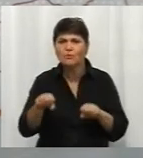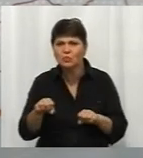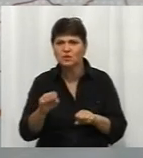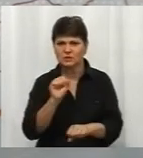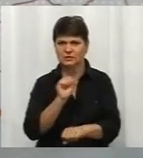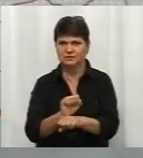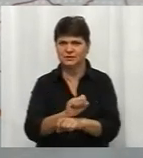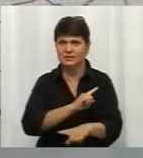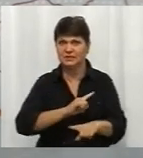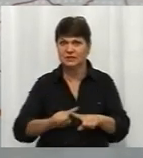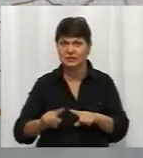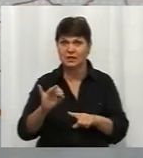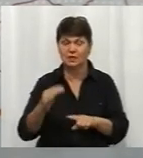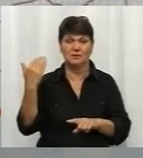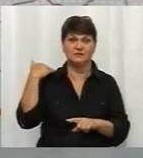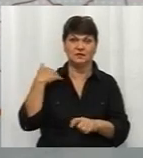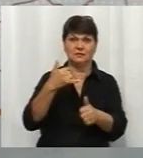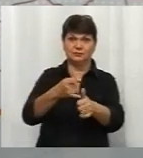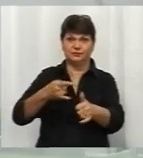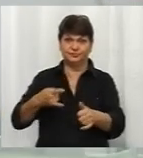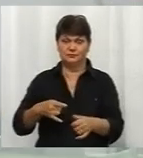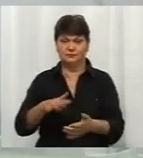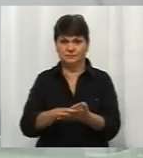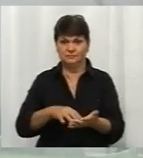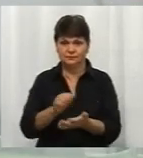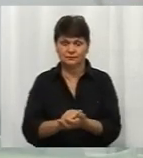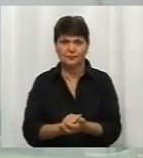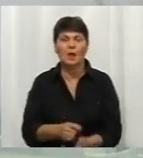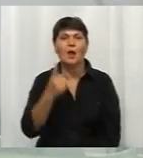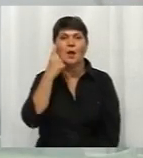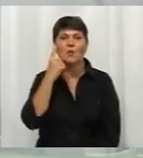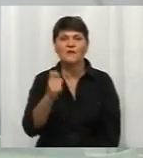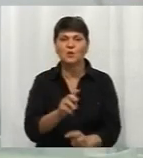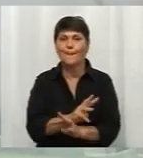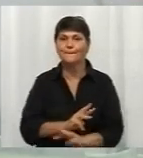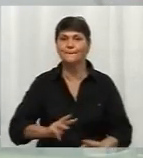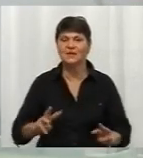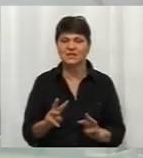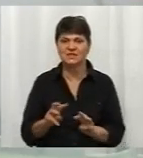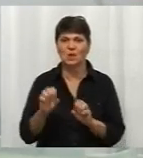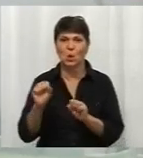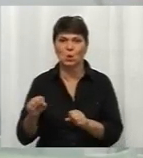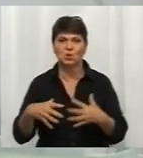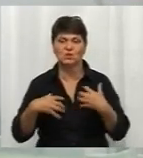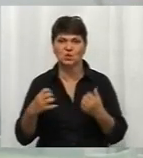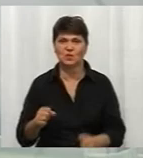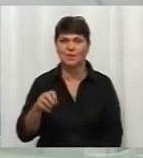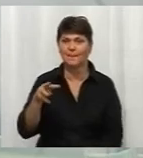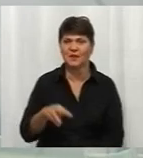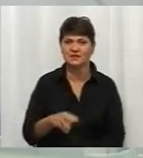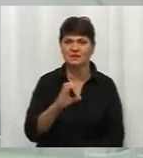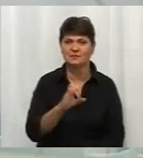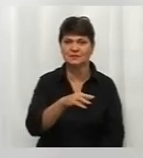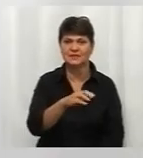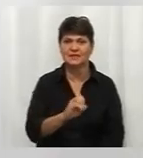водіям створити аварійну ситуацію. Як повідомив міністр охорони здоров'я Максим Степанов, штрафи для водіїв, я